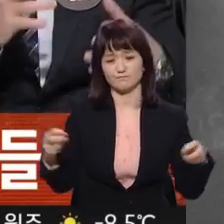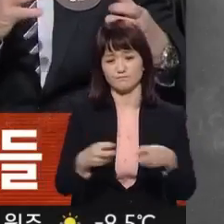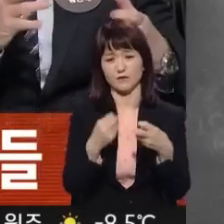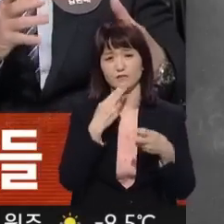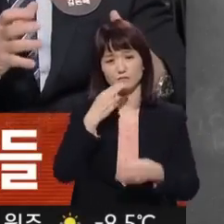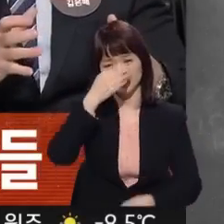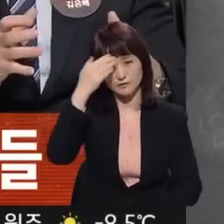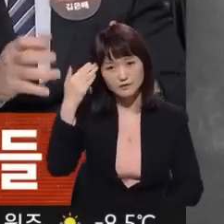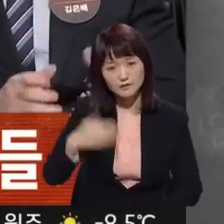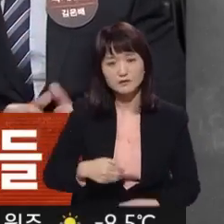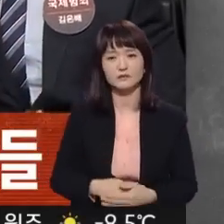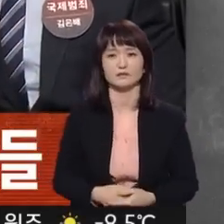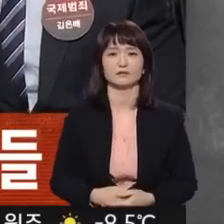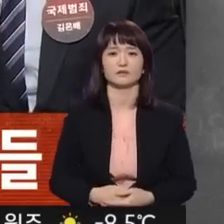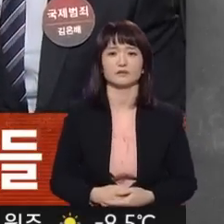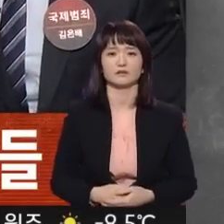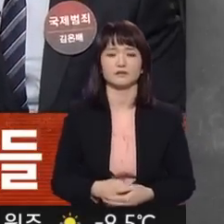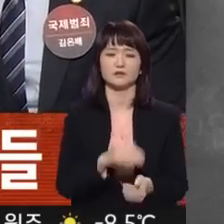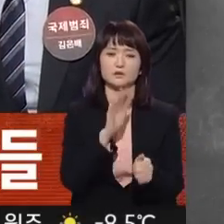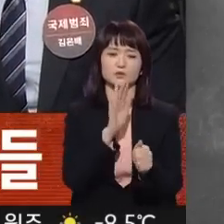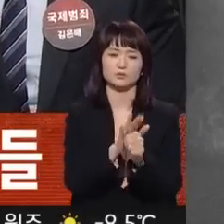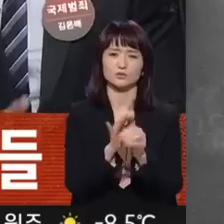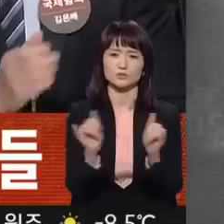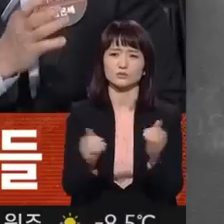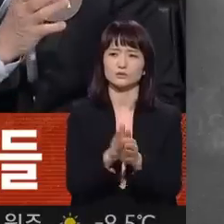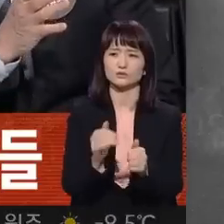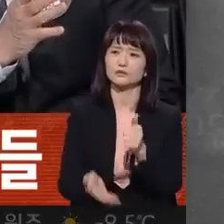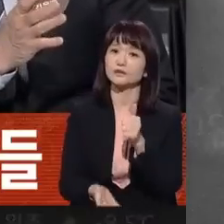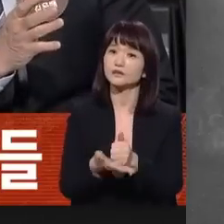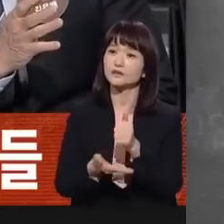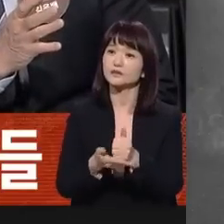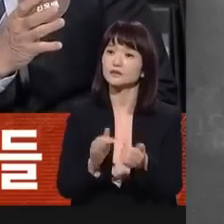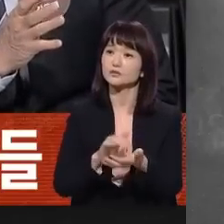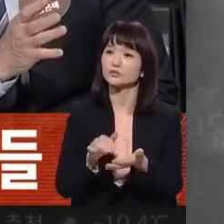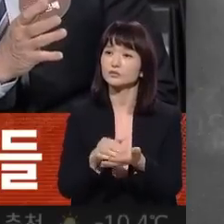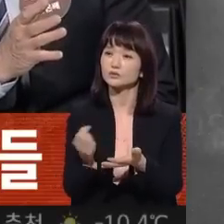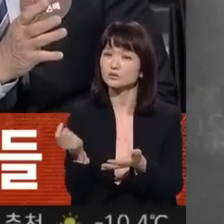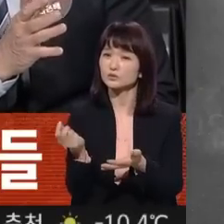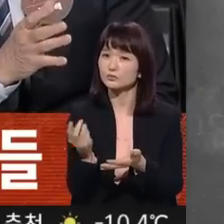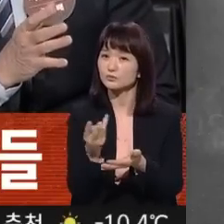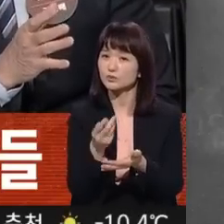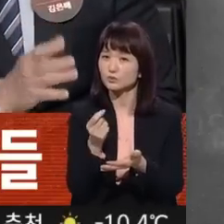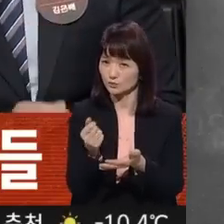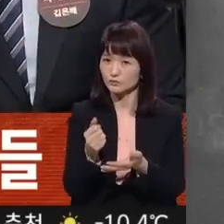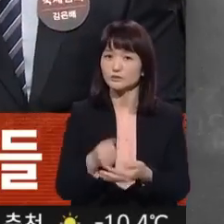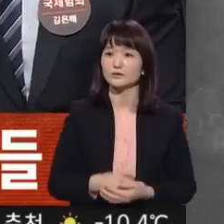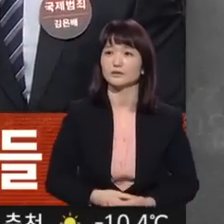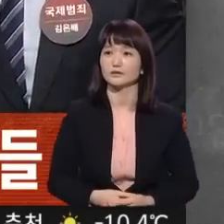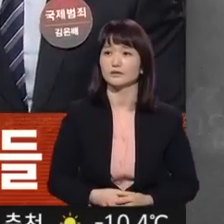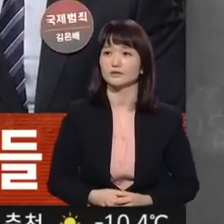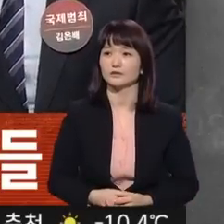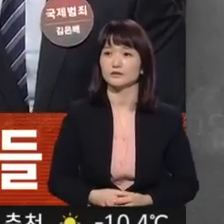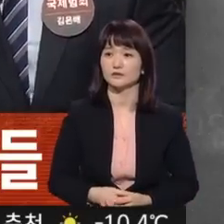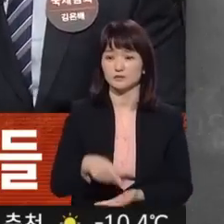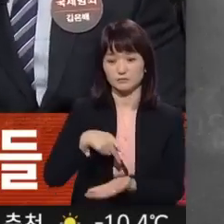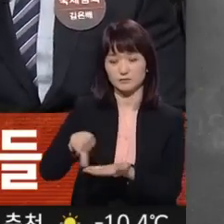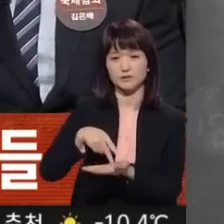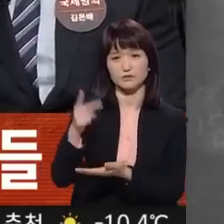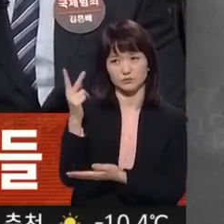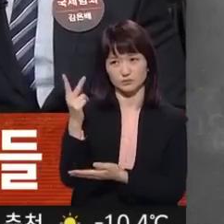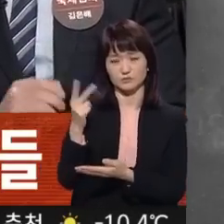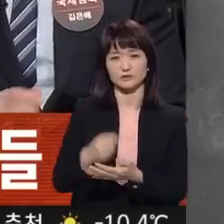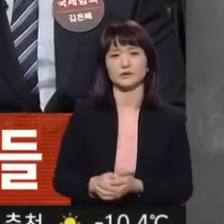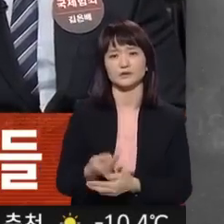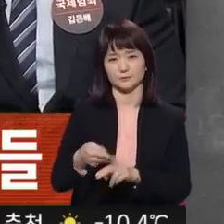그리고 저걸 도와주신 시민들 정말 칭찬해야 되는데 지금 몇 명이 안 되는 것 같아요. 제가 보기에는 다행히 두 판 정도면 될 것 같은데 연락